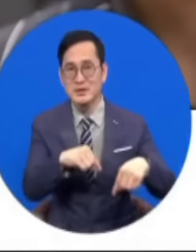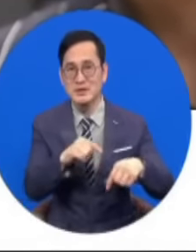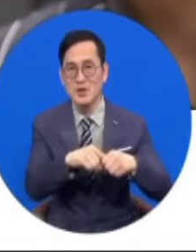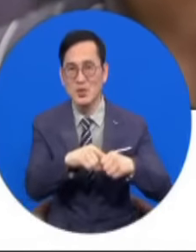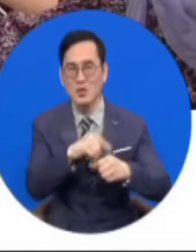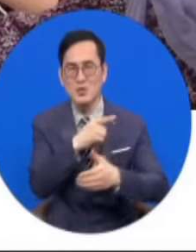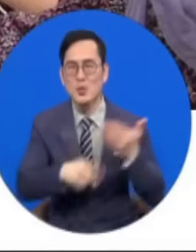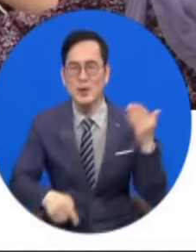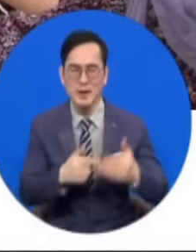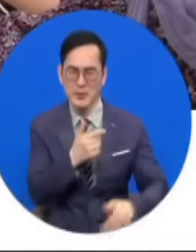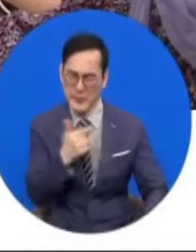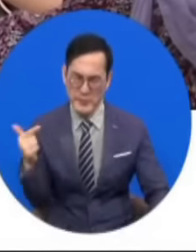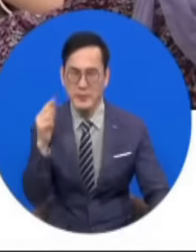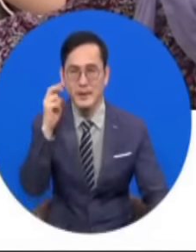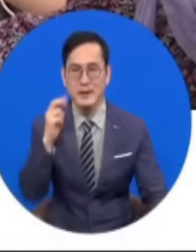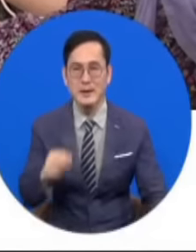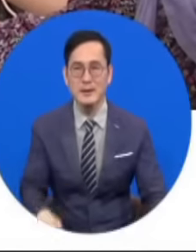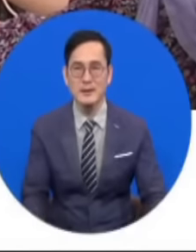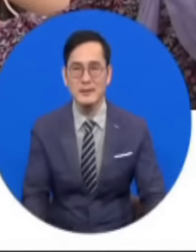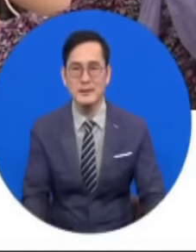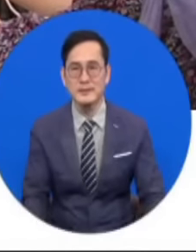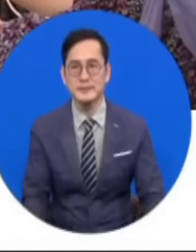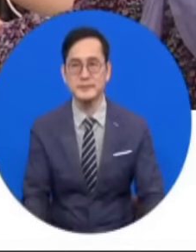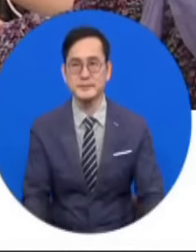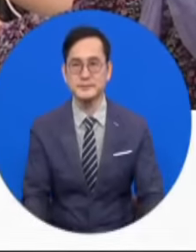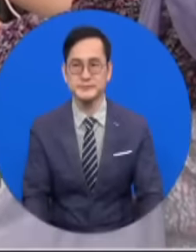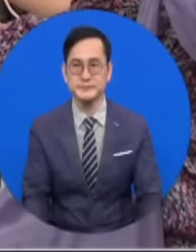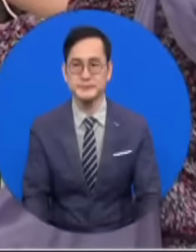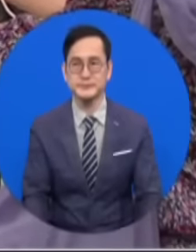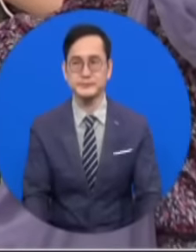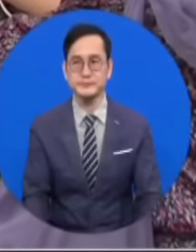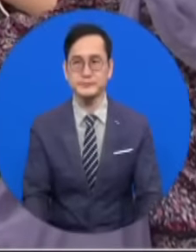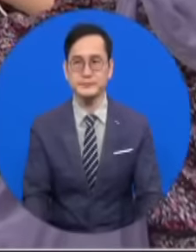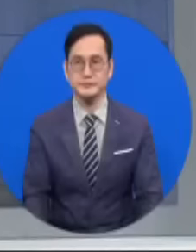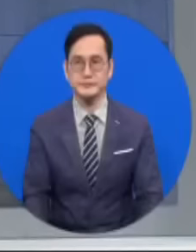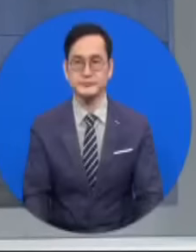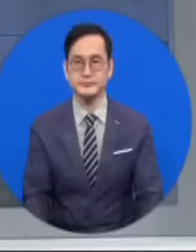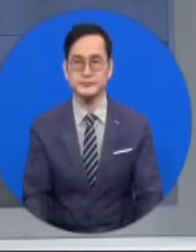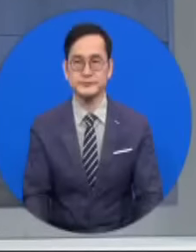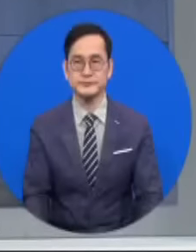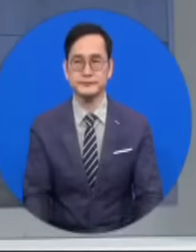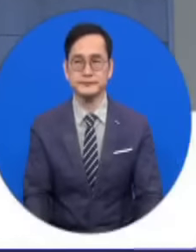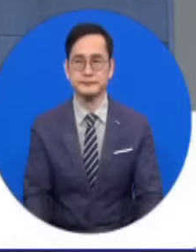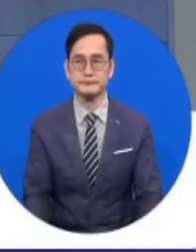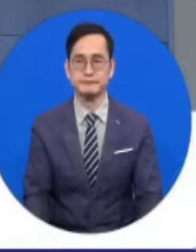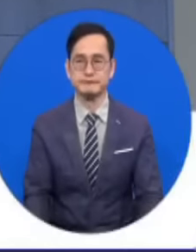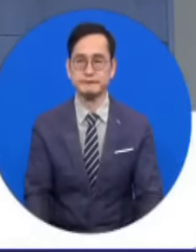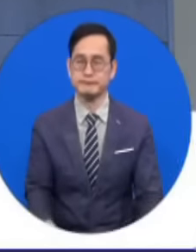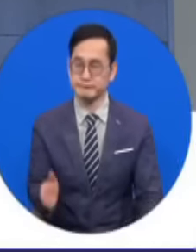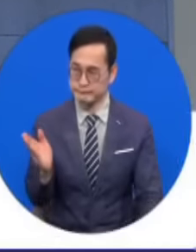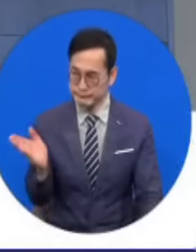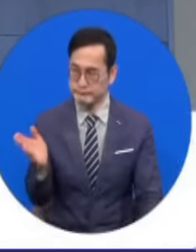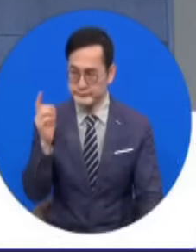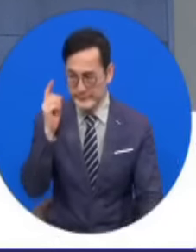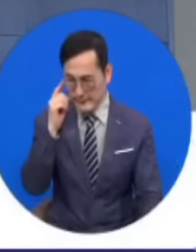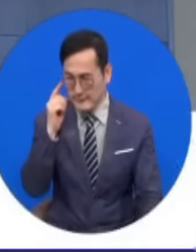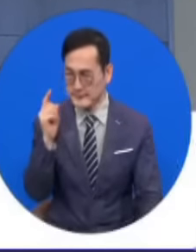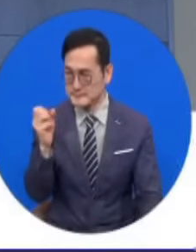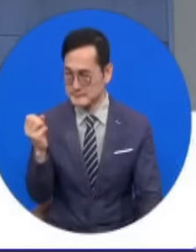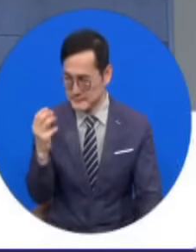굉장히 힘든 그런 상황을 겪게 될 겁니다 김광산 변사의 개인적인 견해라는 말씀 드리겠습니다 전당 대회가